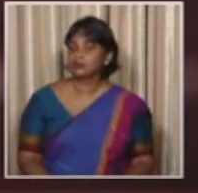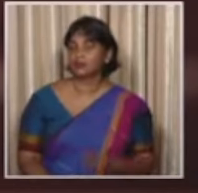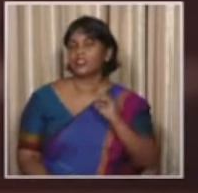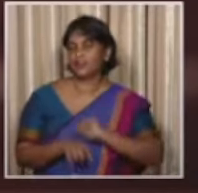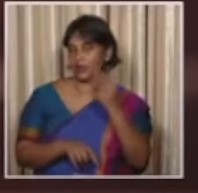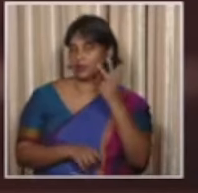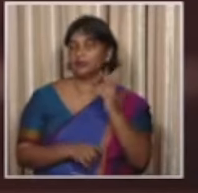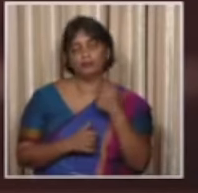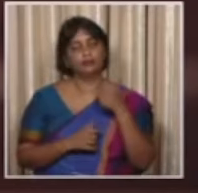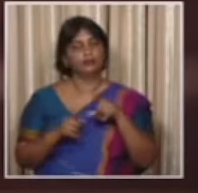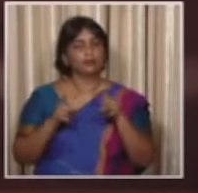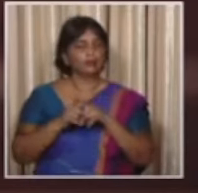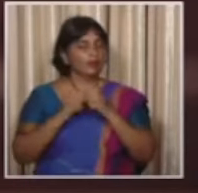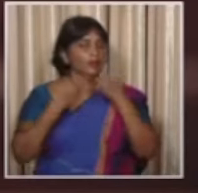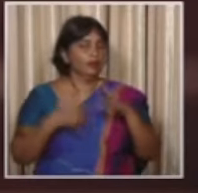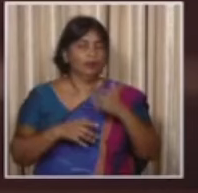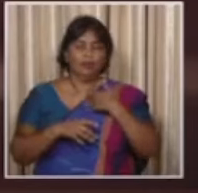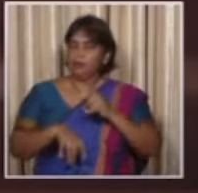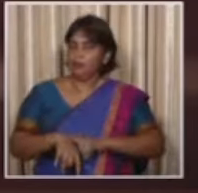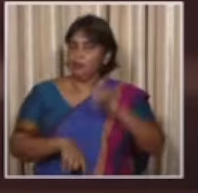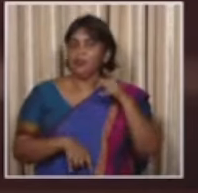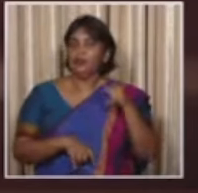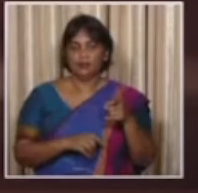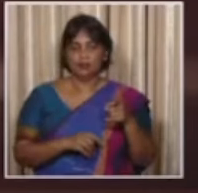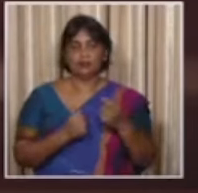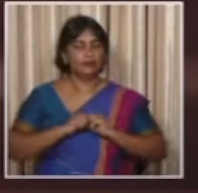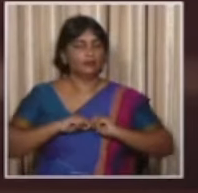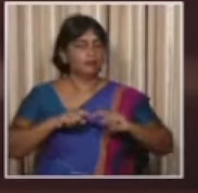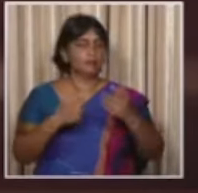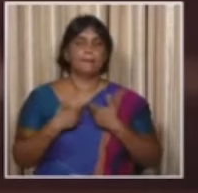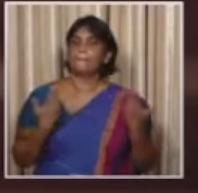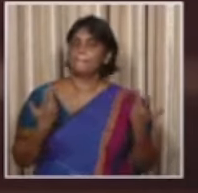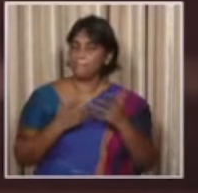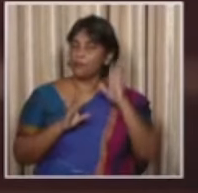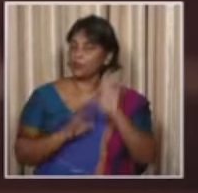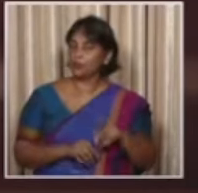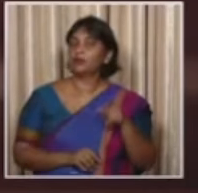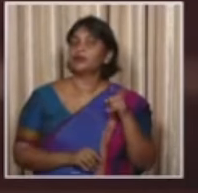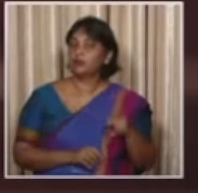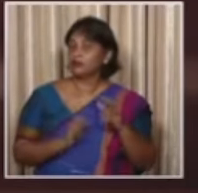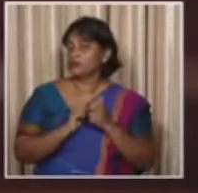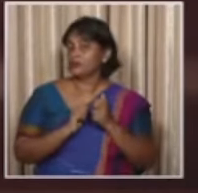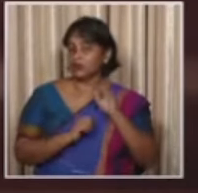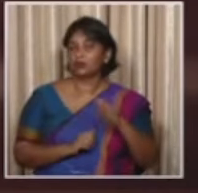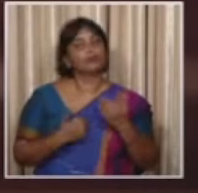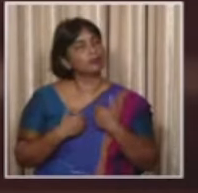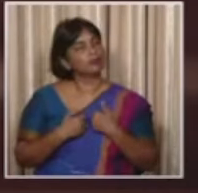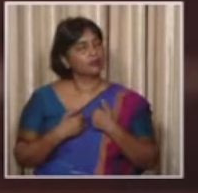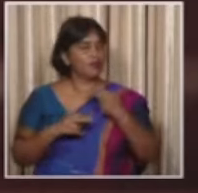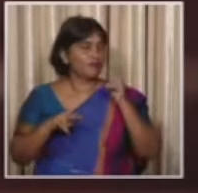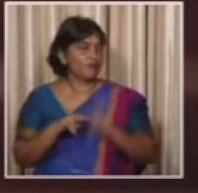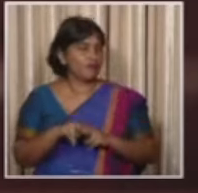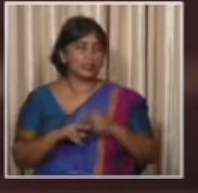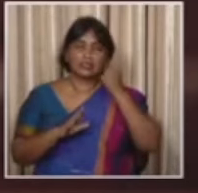තවම නීතු දෙකක් තියෙනවා. එතකොට අපිට අවසන් කරන්න තිබුණා. අවාසනාවට ඒක අපිට ක්‍රියාත්මක කරගන්න බැරි වුණා. ඒකෙන් වෙච්ච දේ තමයි අපිට හිතවත්